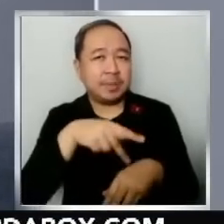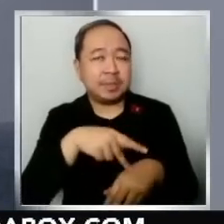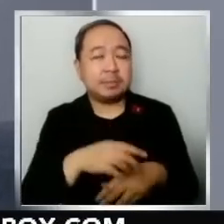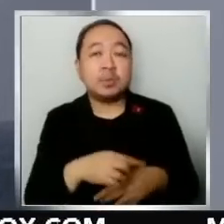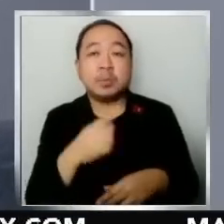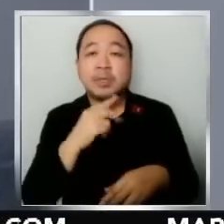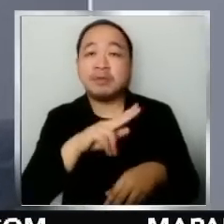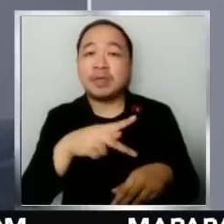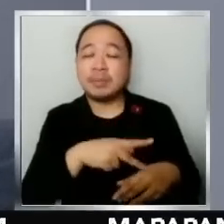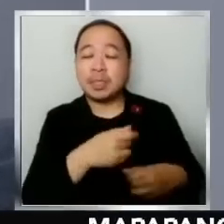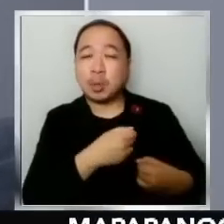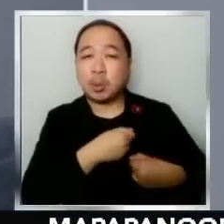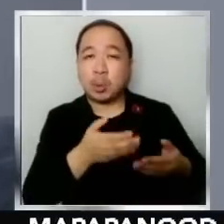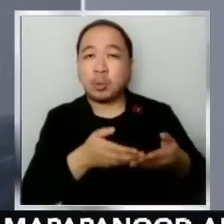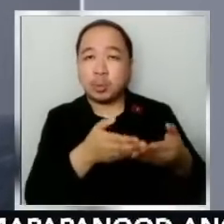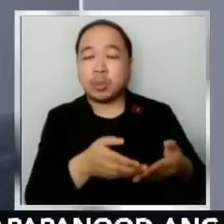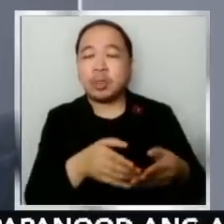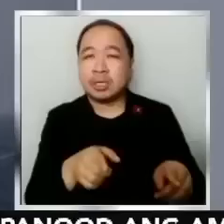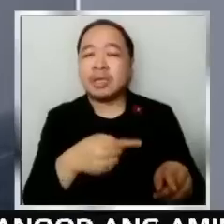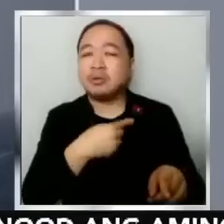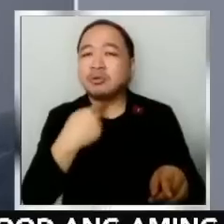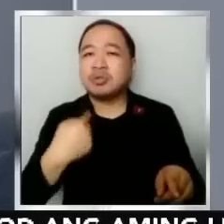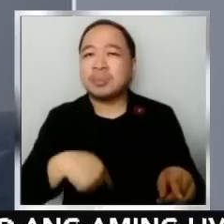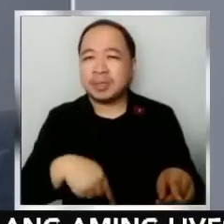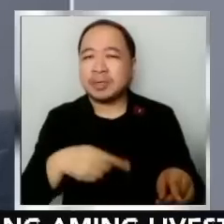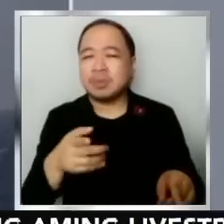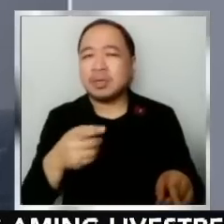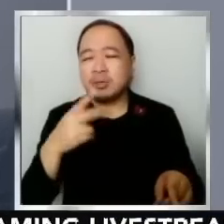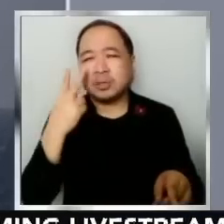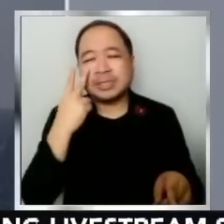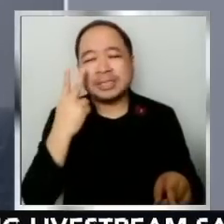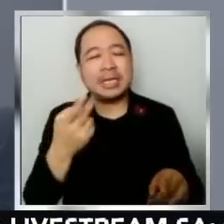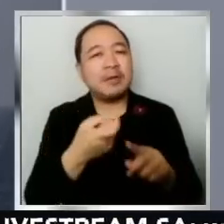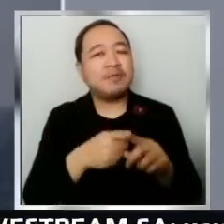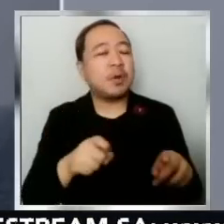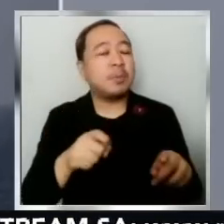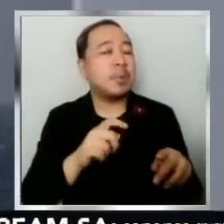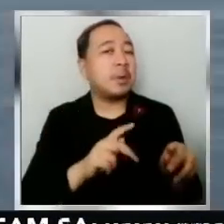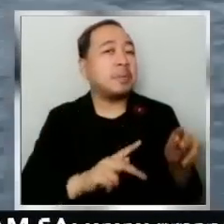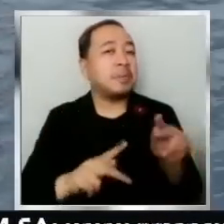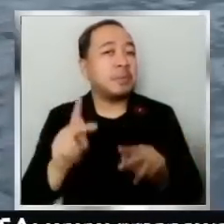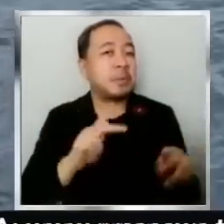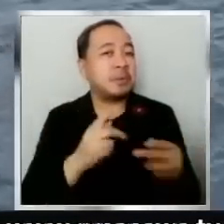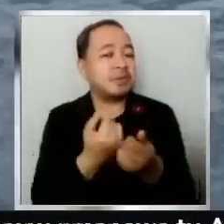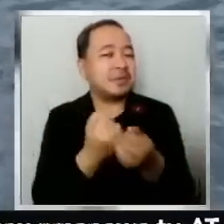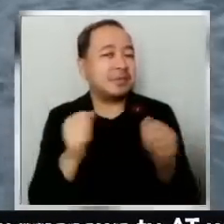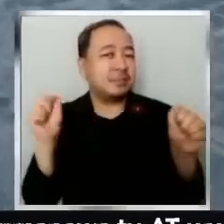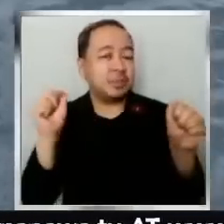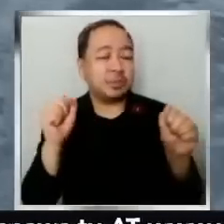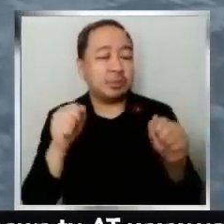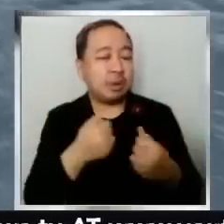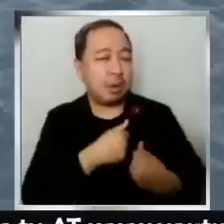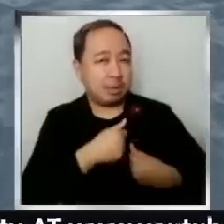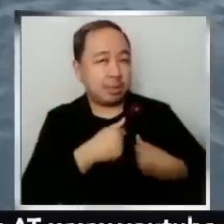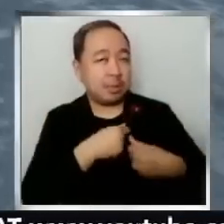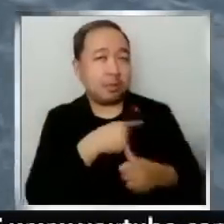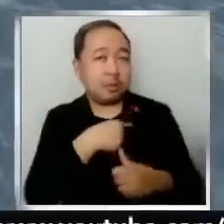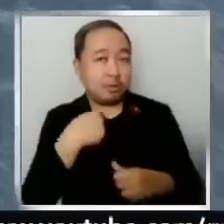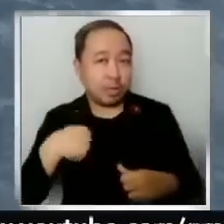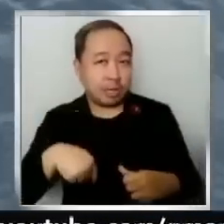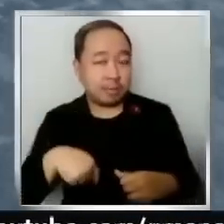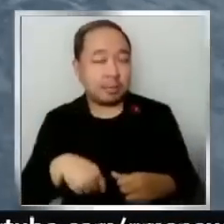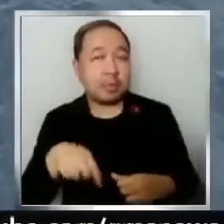Jang Dao class type 56 Corvette ng people's liberation army ng China ayon sa website ng us naval